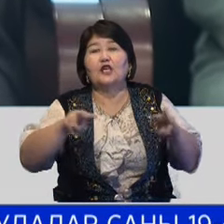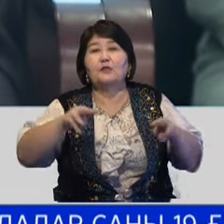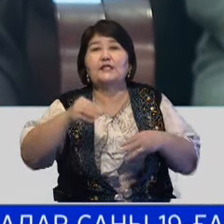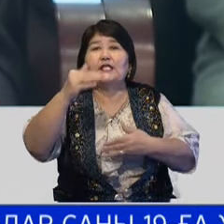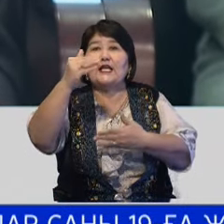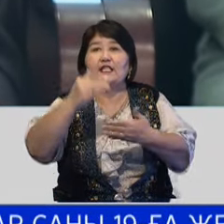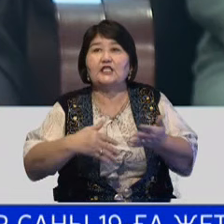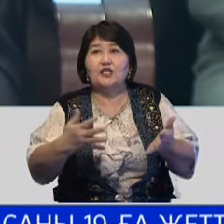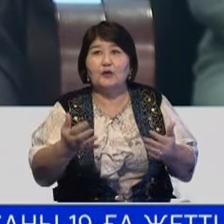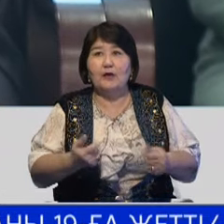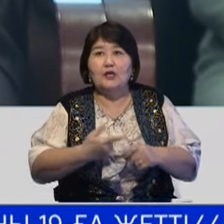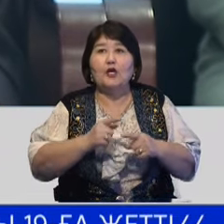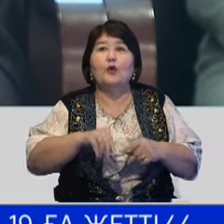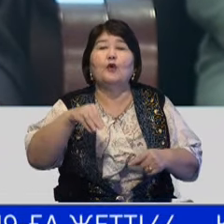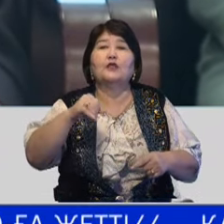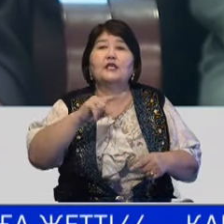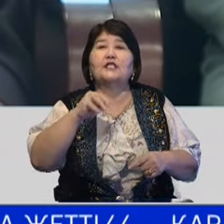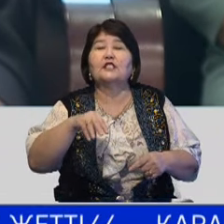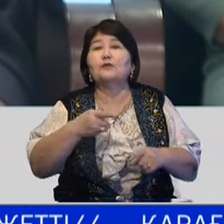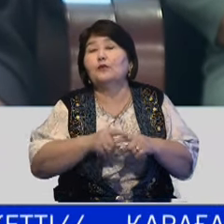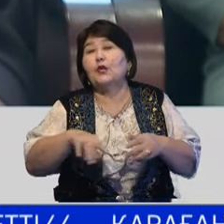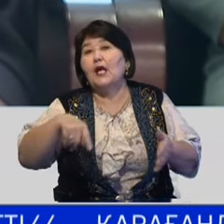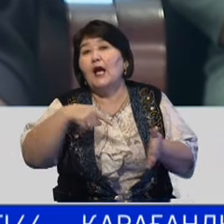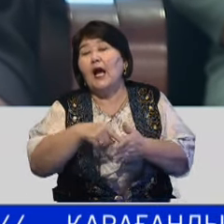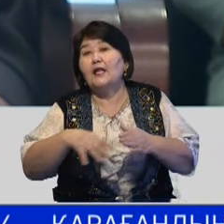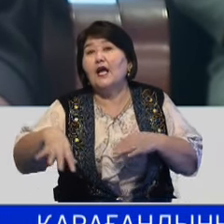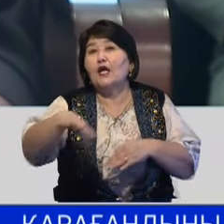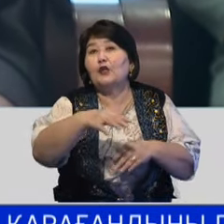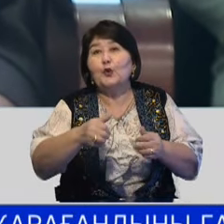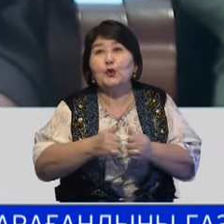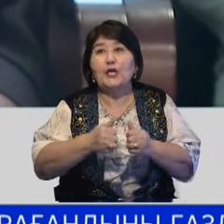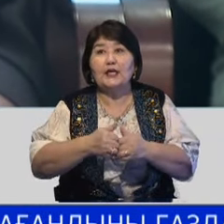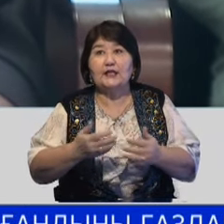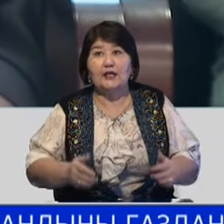алдым. Ол тізімдерде жалпы бұл қала төңірегінде